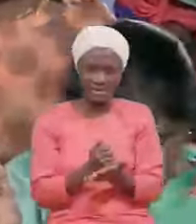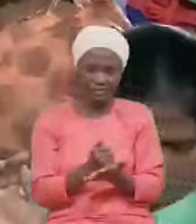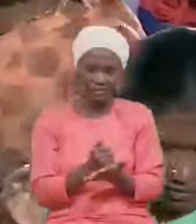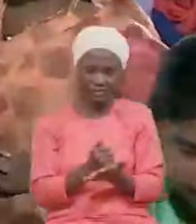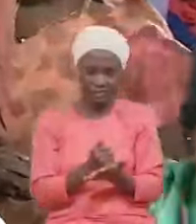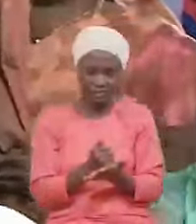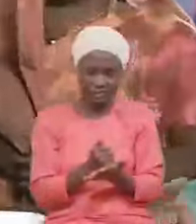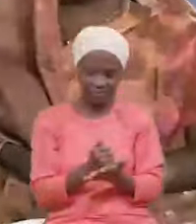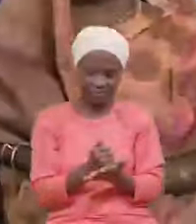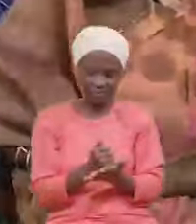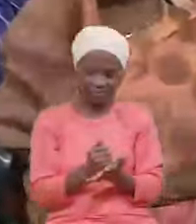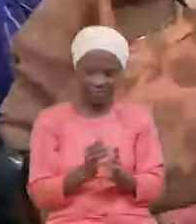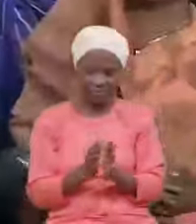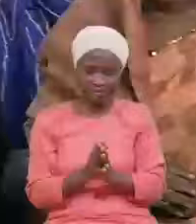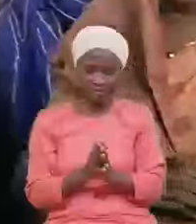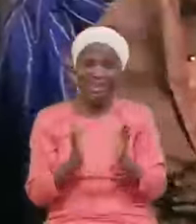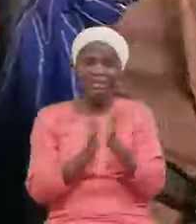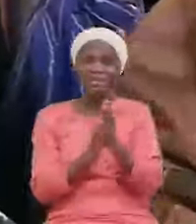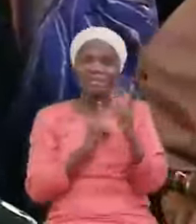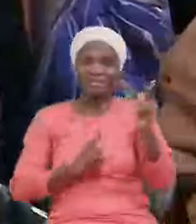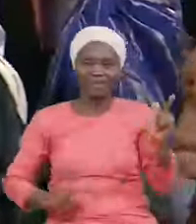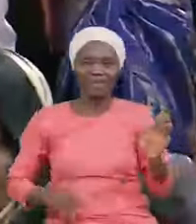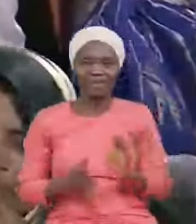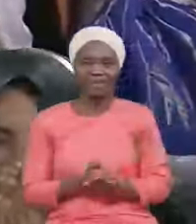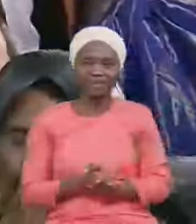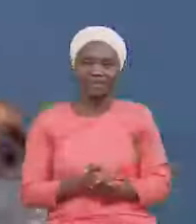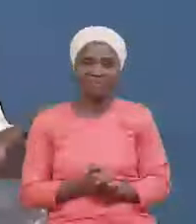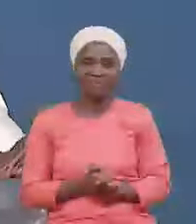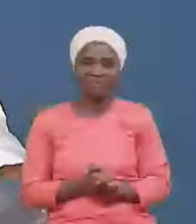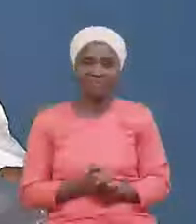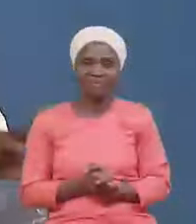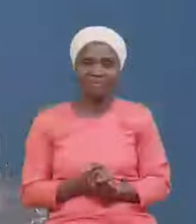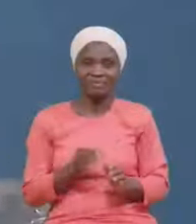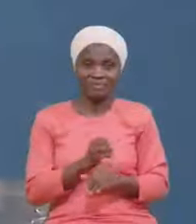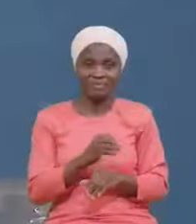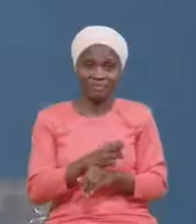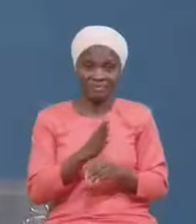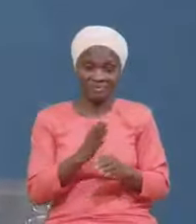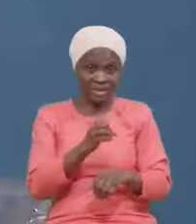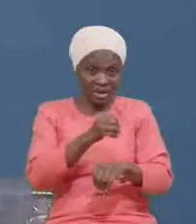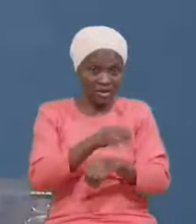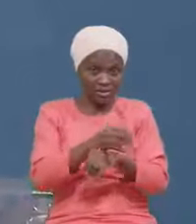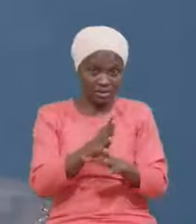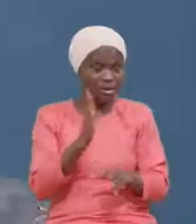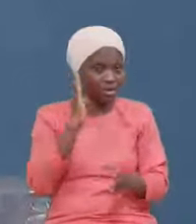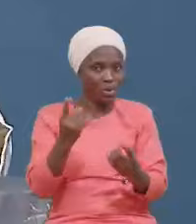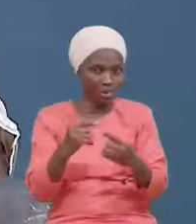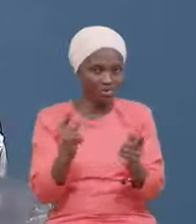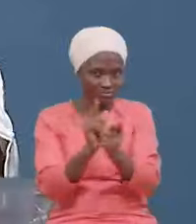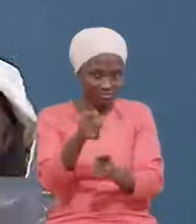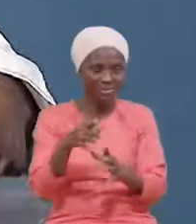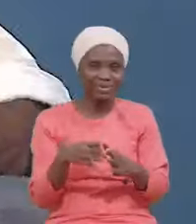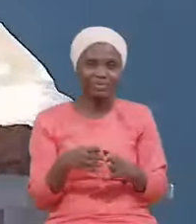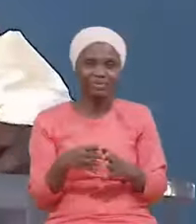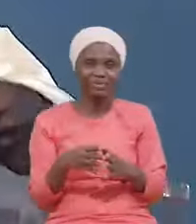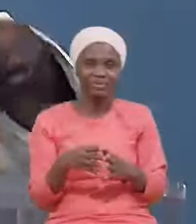తండ్రి. Praise the Lord. దేవునికి స్తోత్రం. Counselors will come to you. ఆలోచన చెప్పి నడిపించేవారు